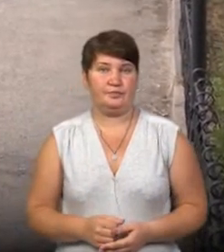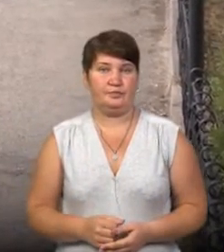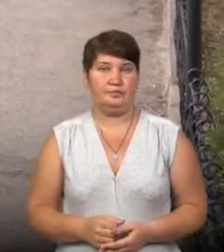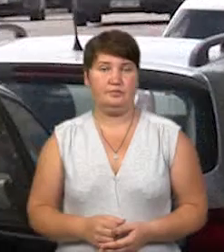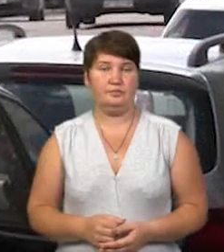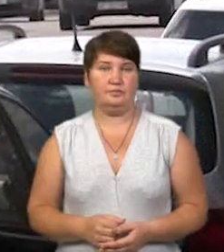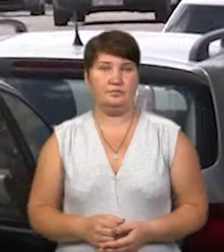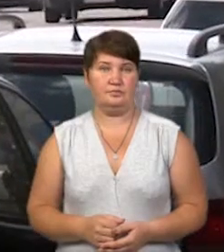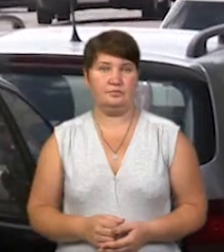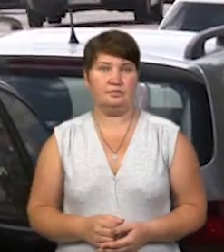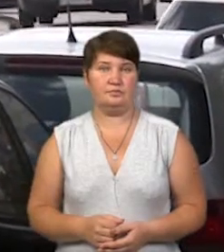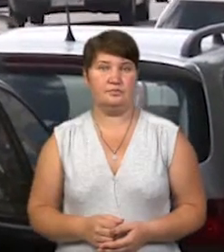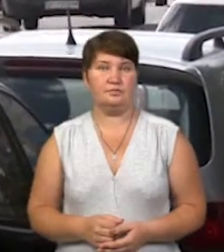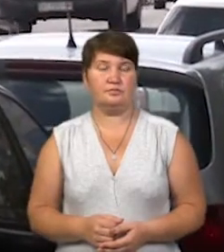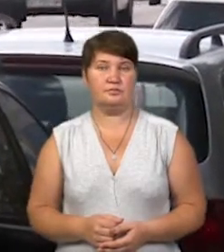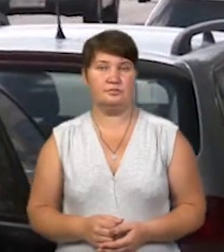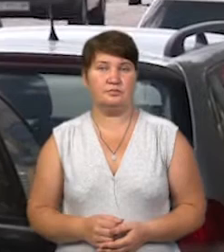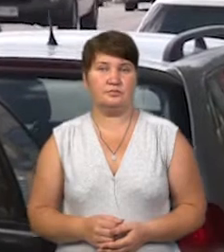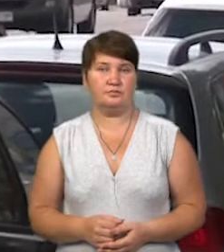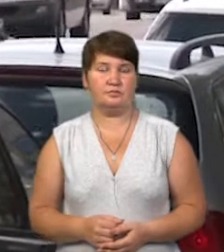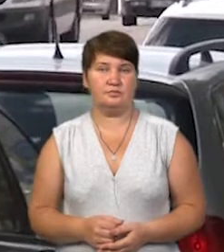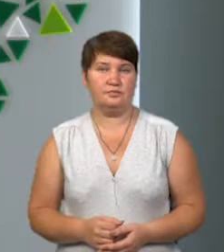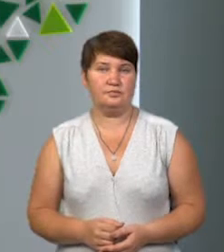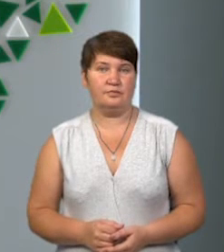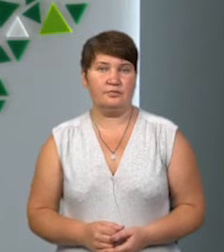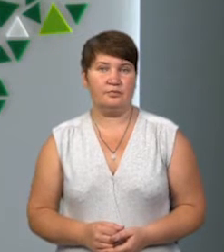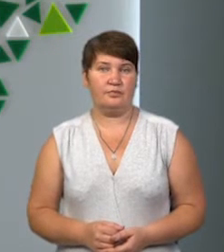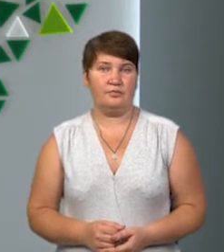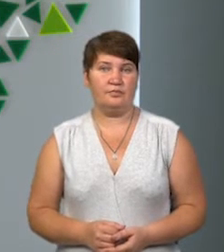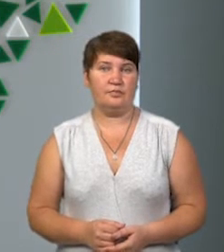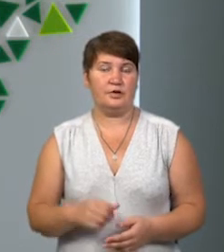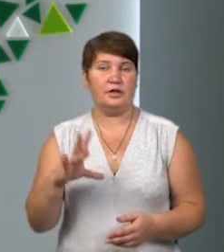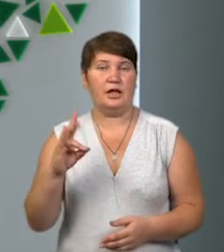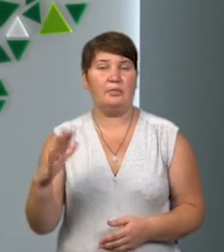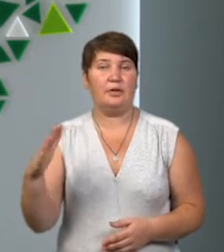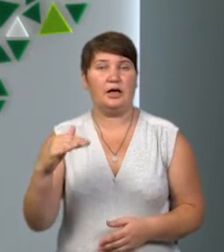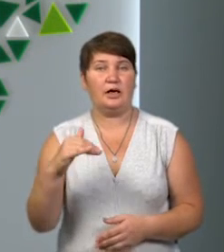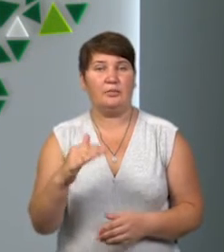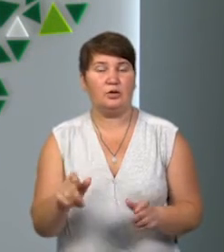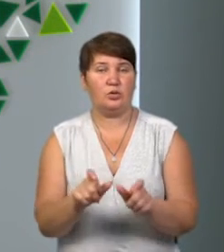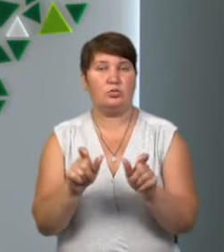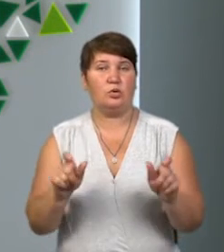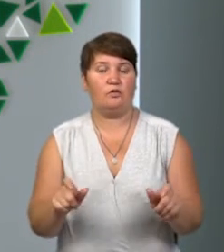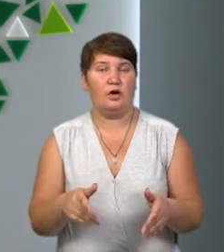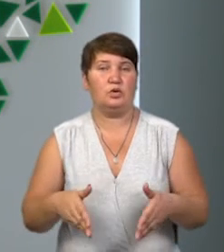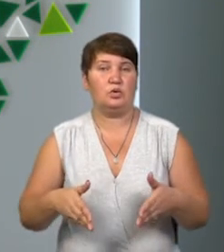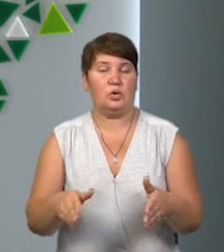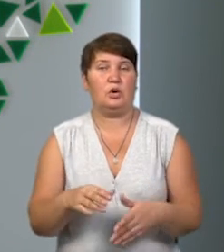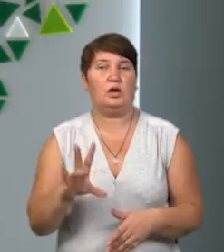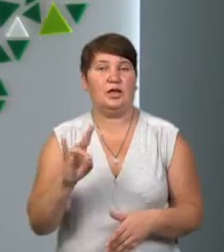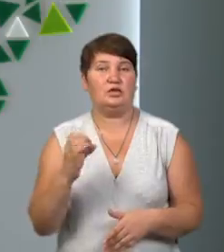Андрій Шостикевич. Новини на Суспільному. Прикарпаття. На Прикарпатті розблокувало дорогу національного